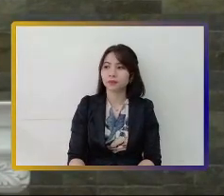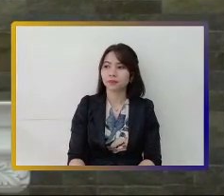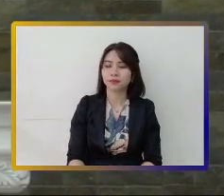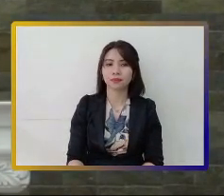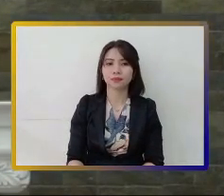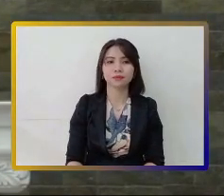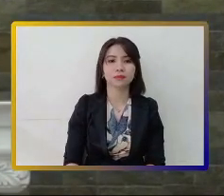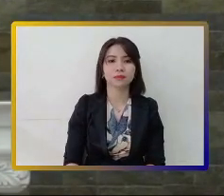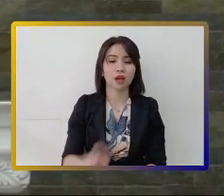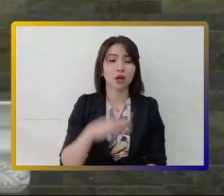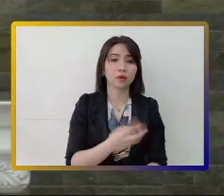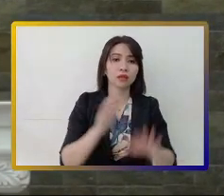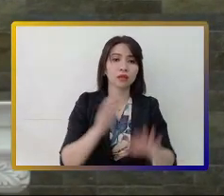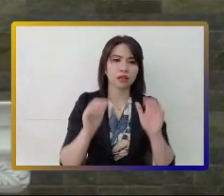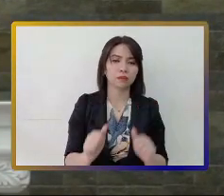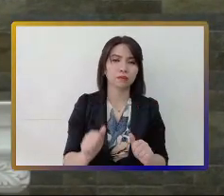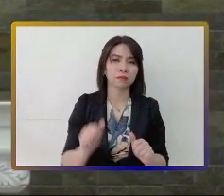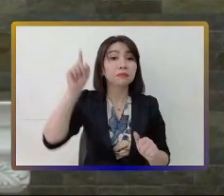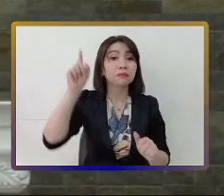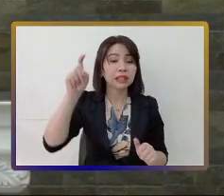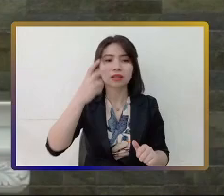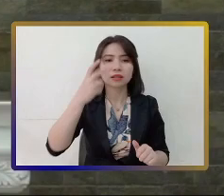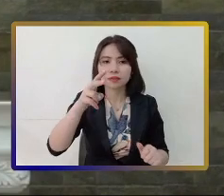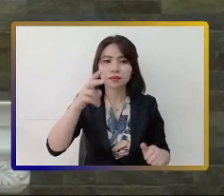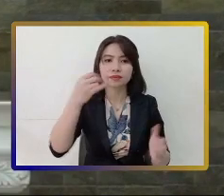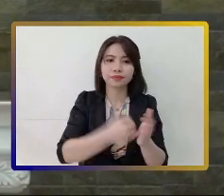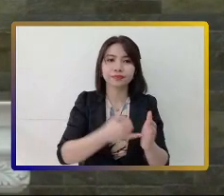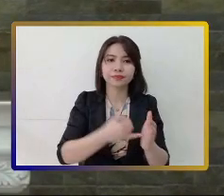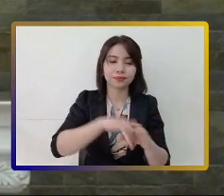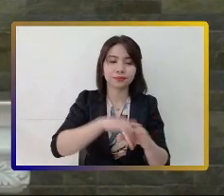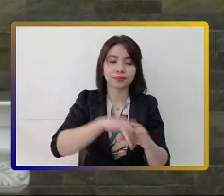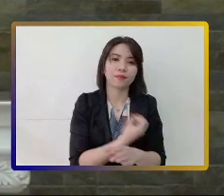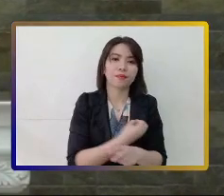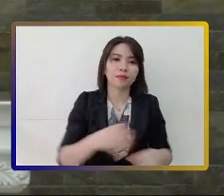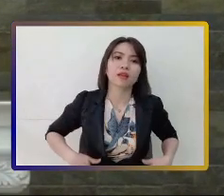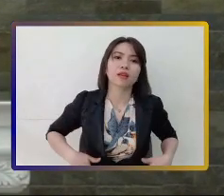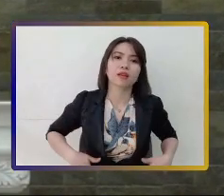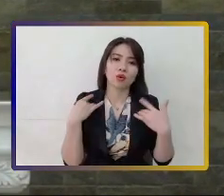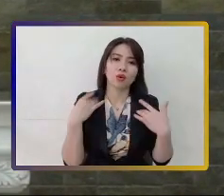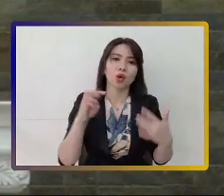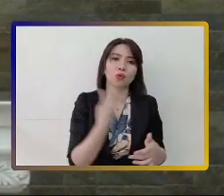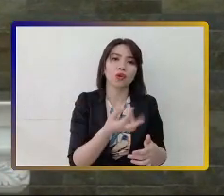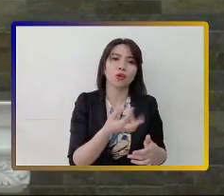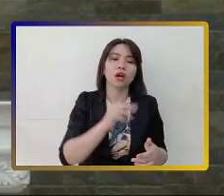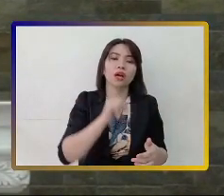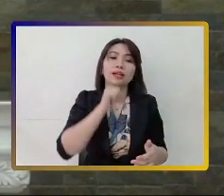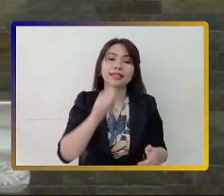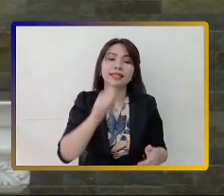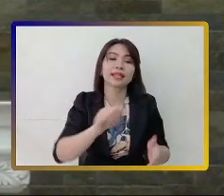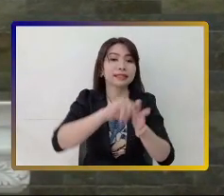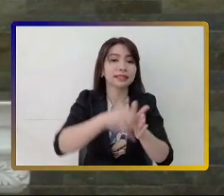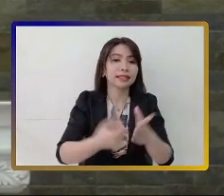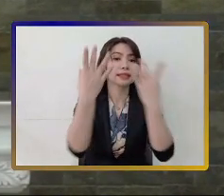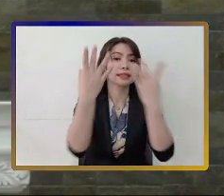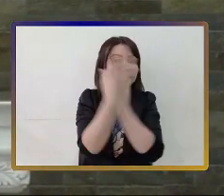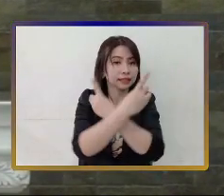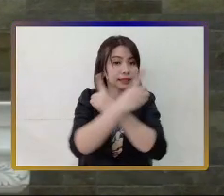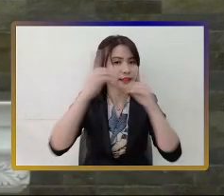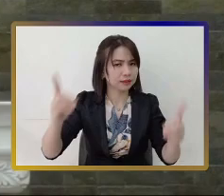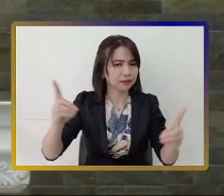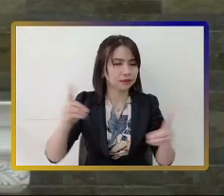makita sana natin sa buhay natin na hindi lamang tayo delivered, At huwag nating